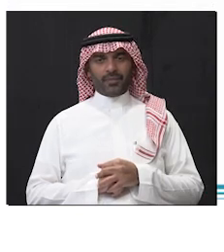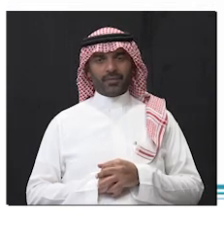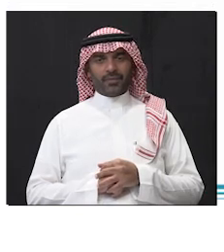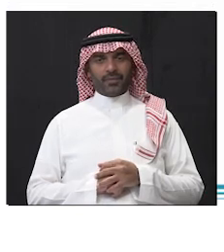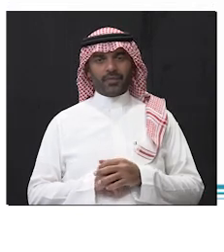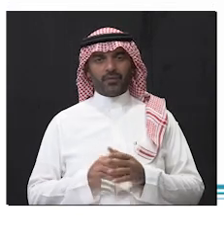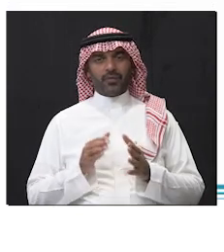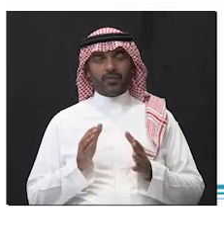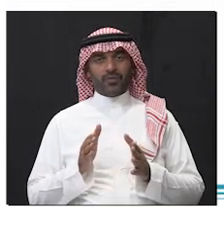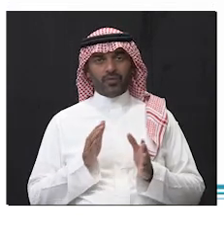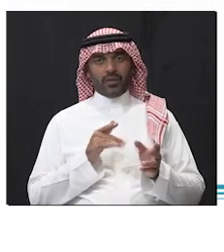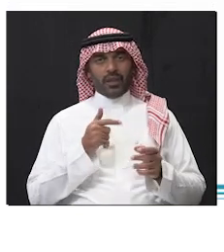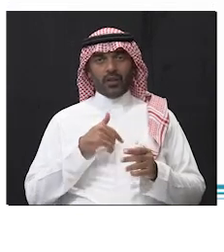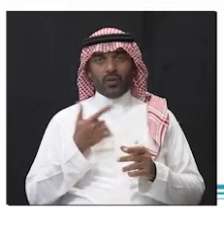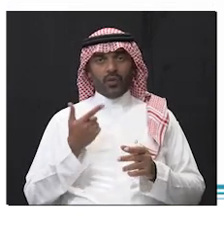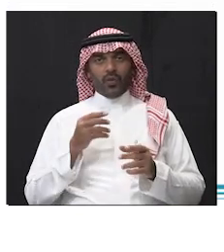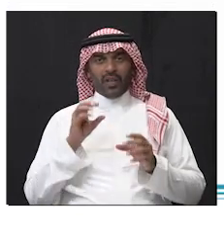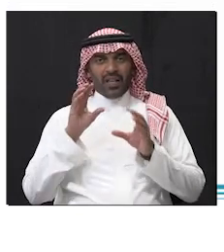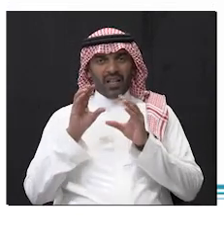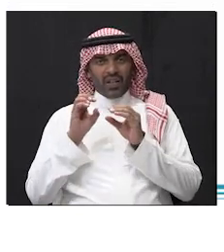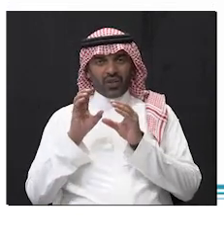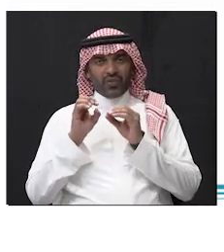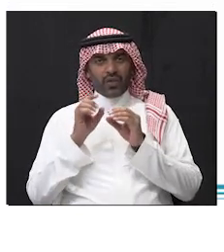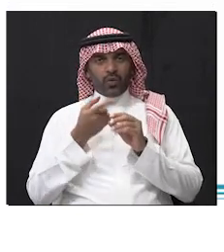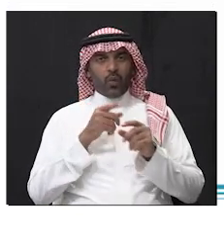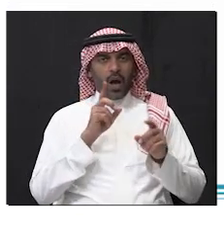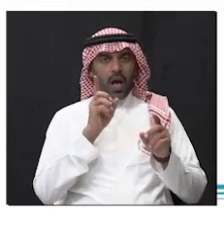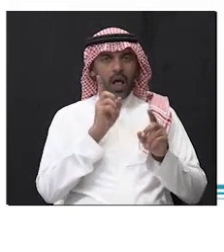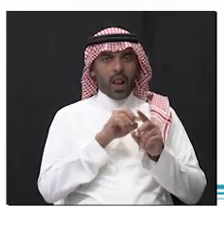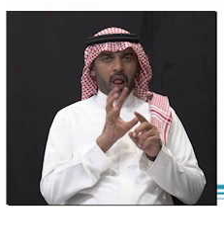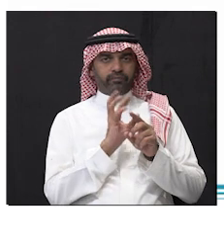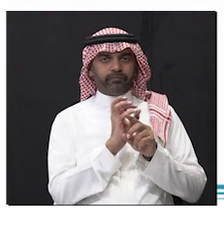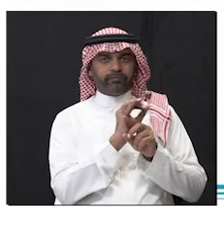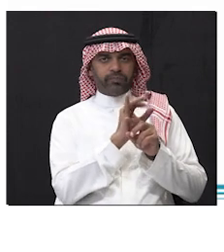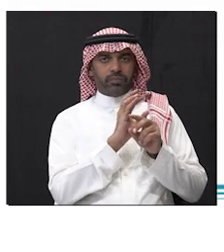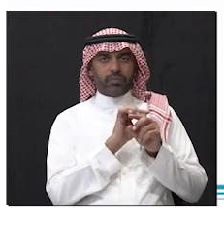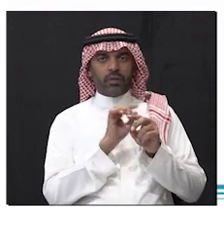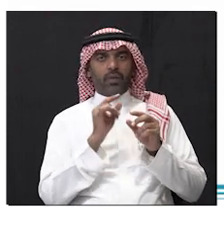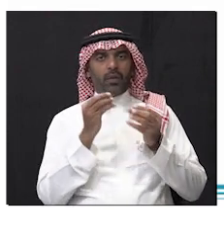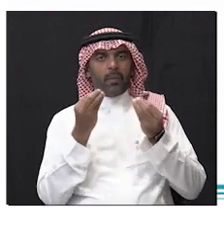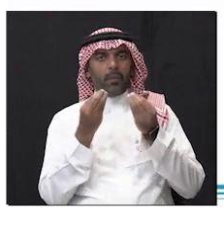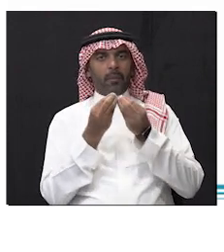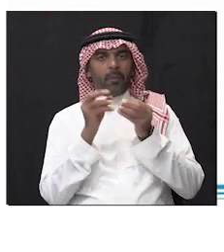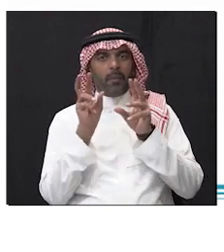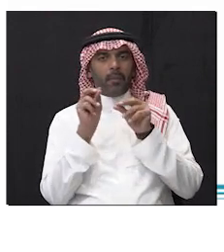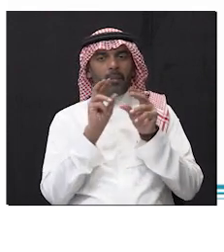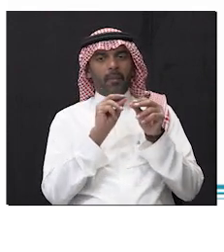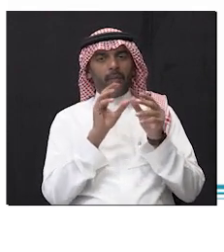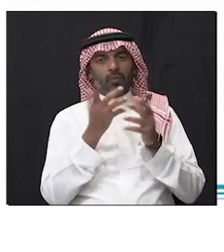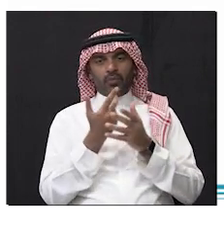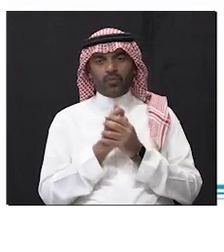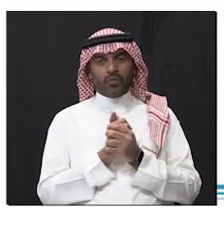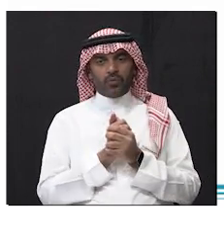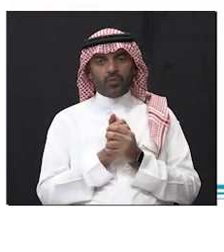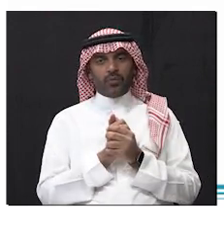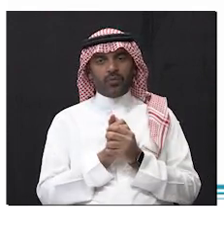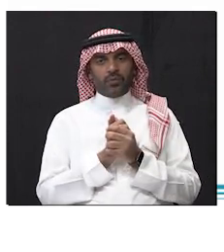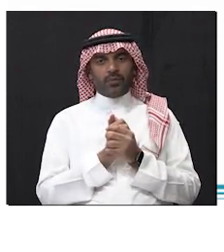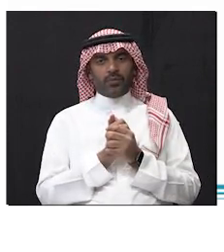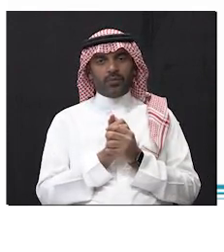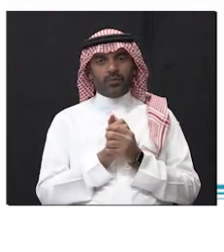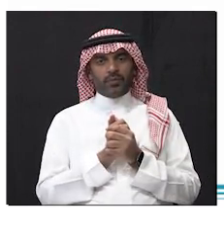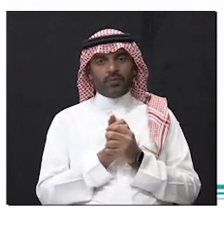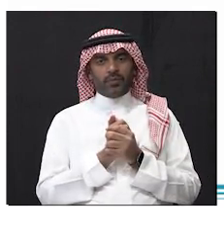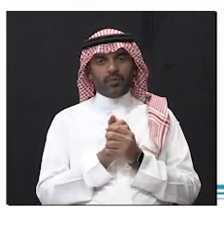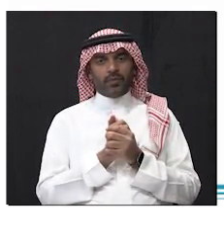قارن بين الإسفنجيات واللاسعات من ناحية التغذية. ذكرنا صفات الإسفنجيات وذكرنا صفات